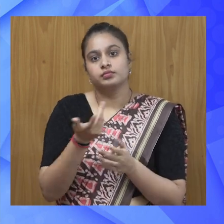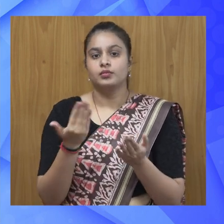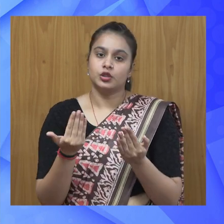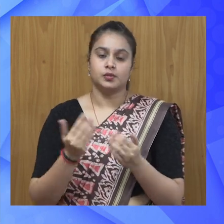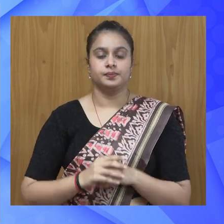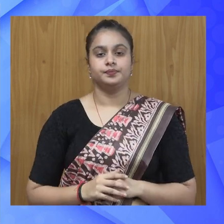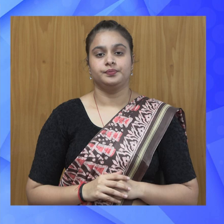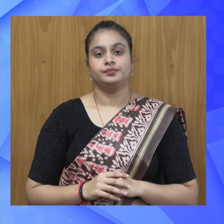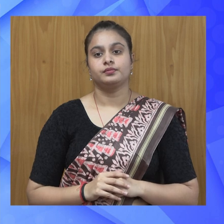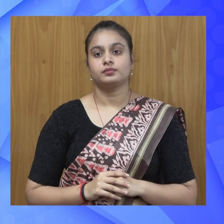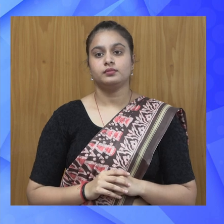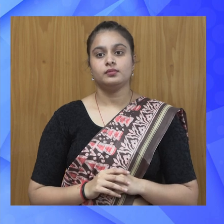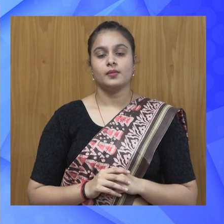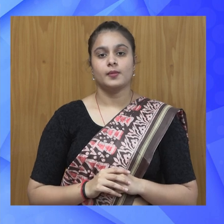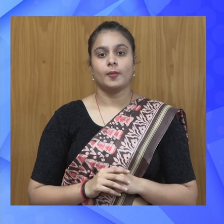है.